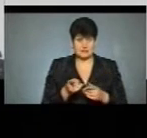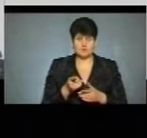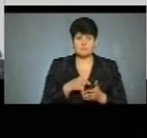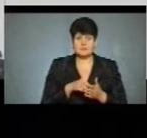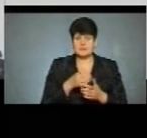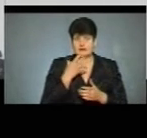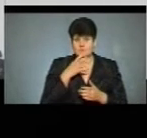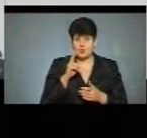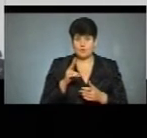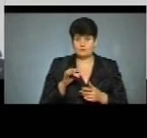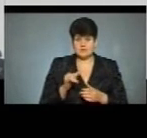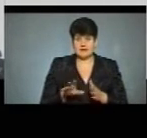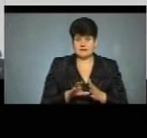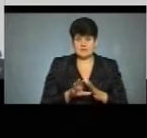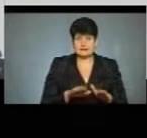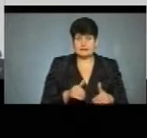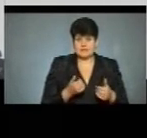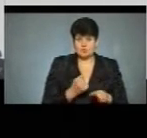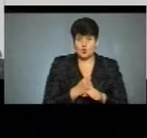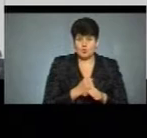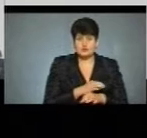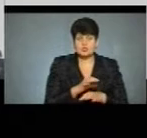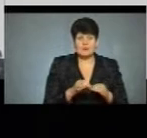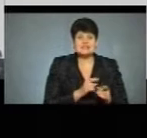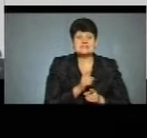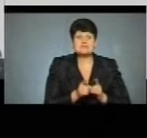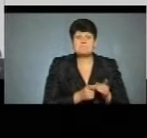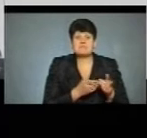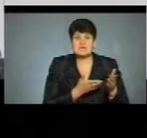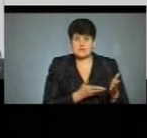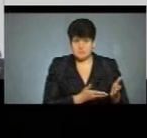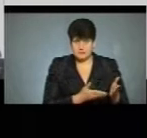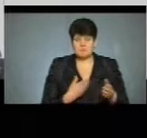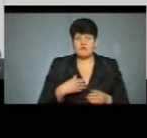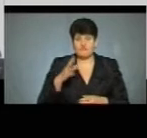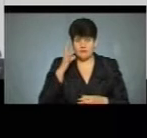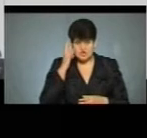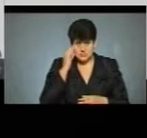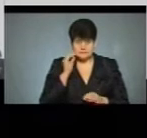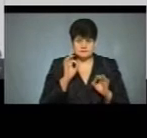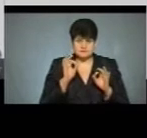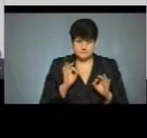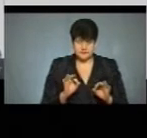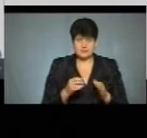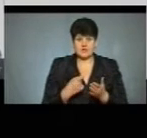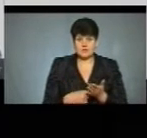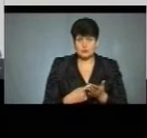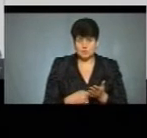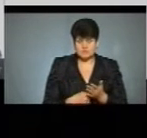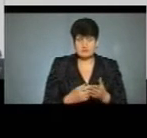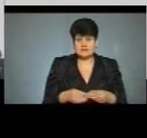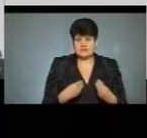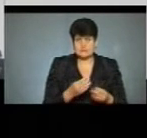«Тернопільміськтеплокомуненерго» надано, на їхню думку, робочий проєкт із змінами. Тому ми вважаємо за доцільне, оскільки такий доказ вже був наданий